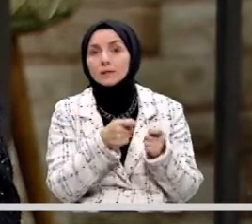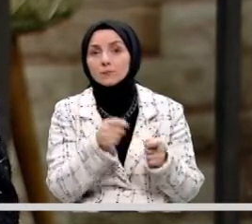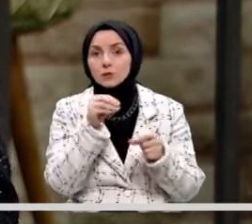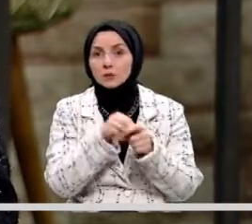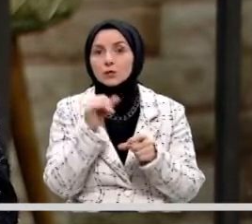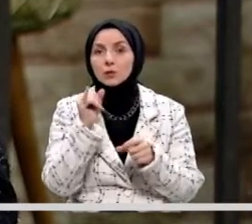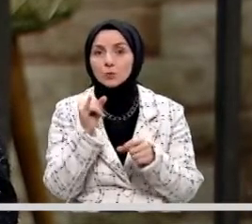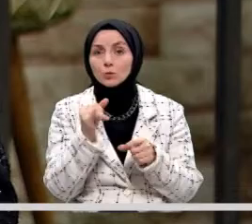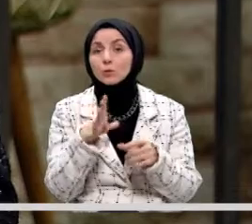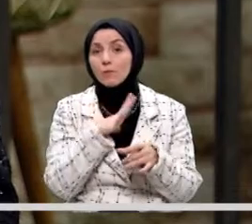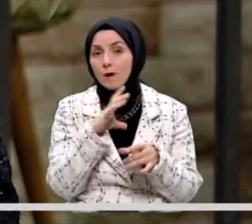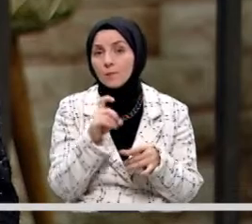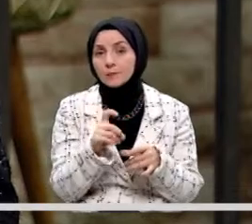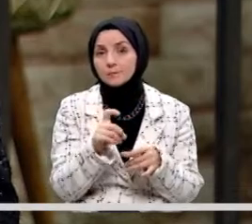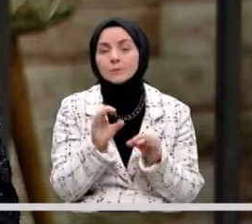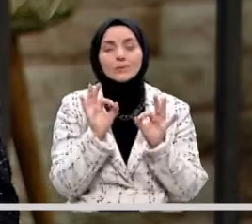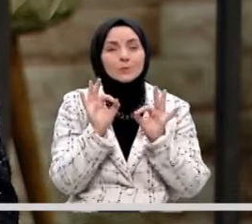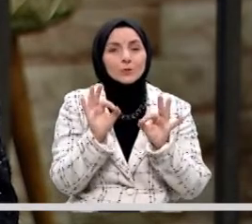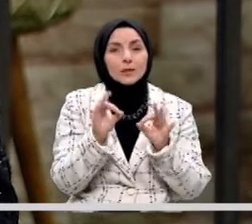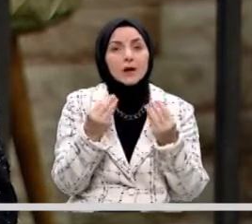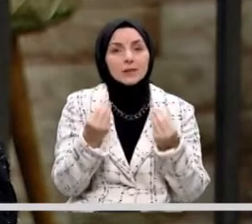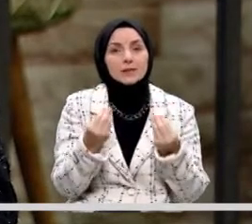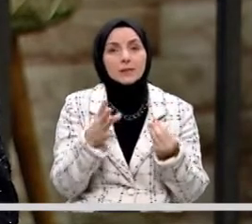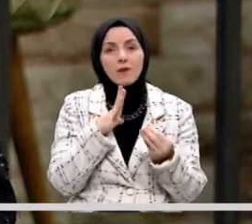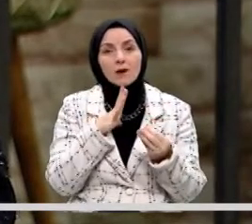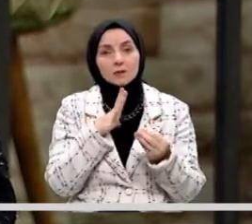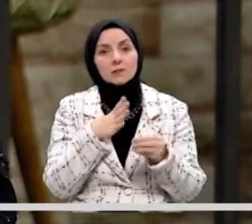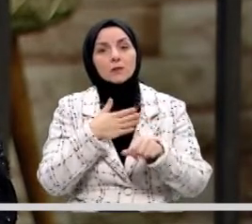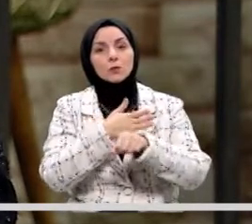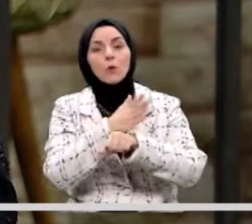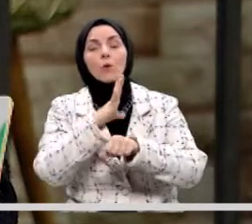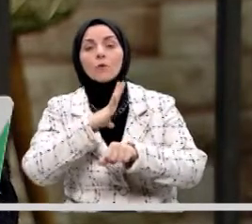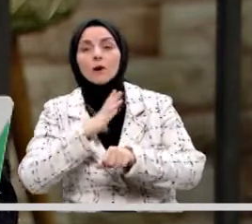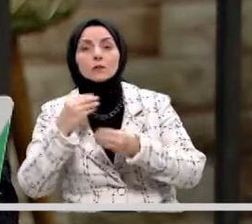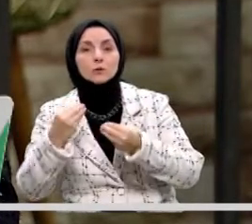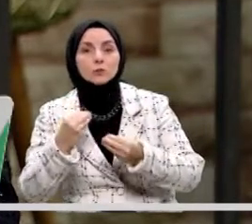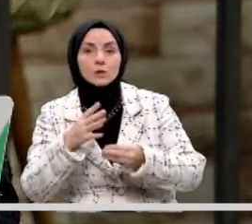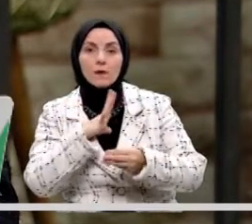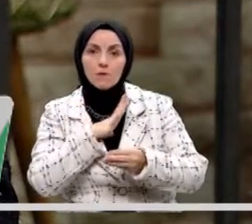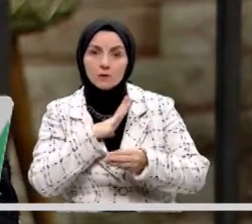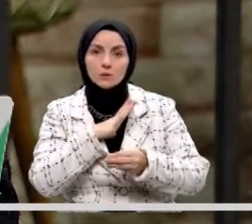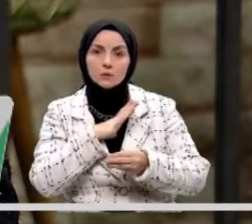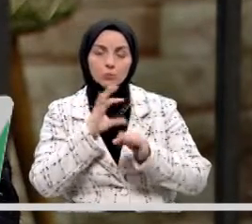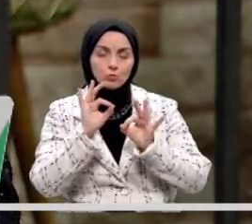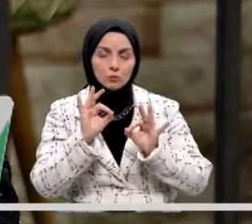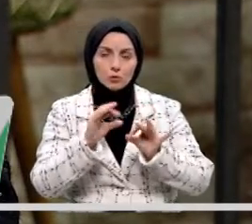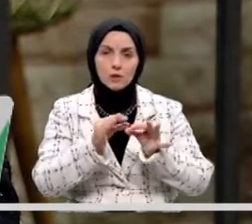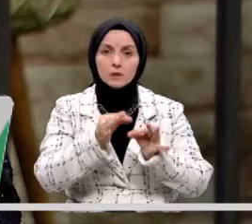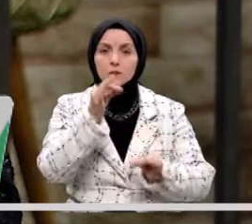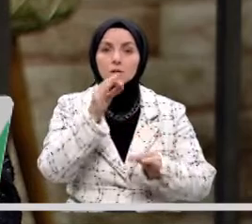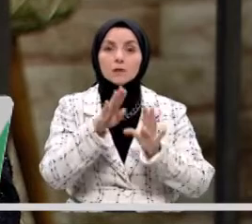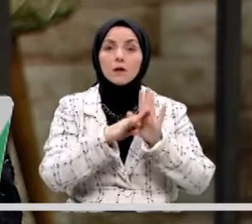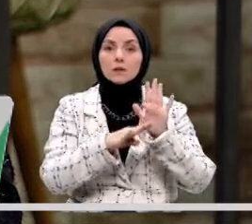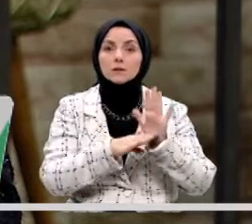kavramı içinde kötülük girer mi mutlaka iyi vardır Doğru vardır güzel vardır mutlaka insanın hayatında olumlu